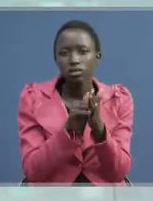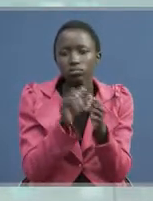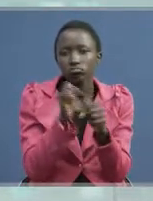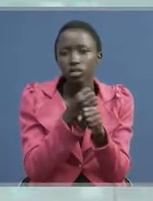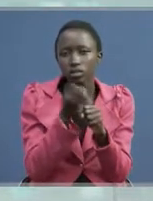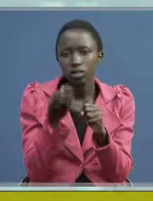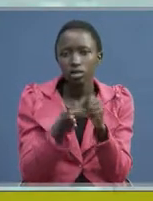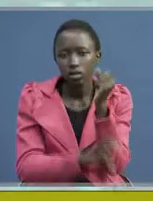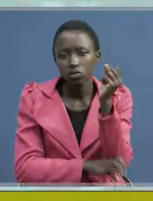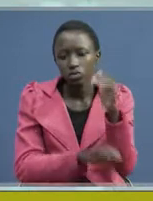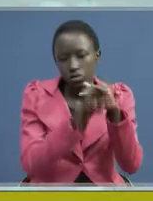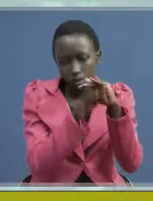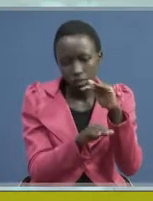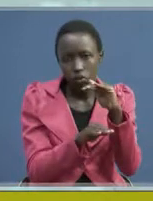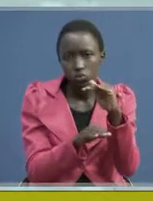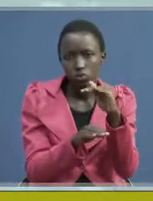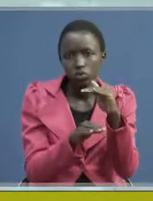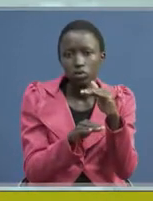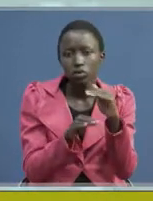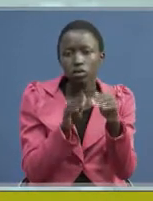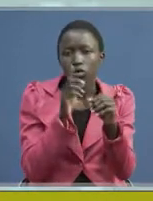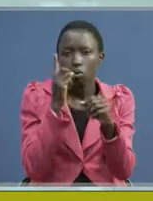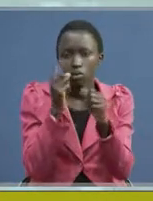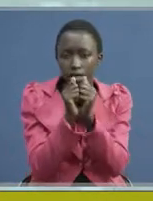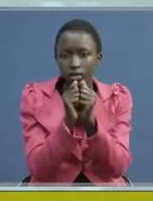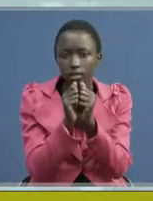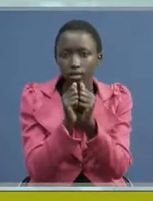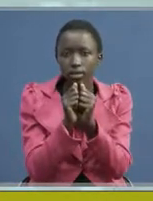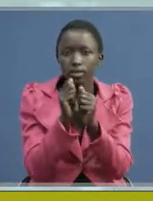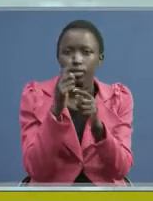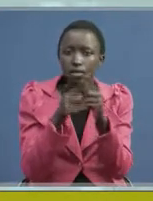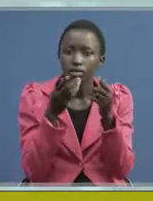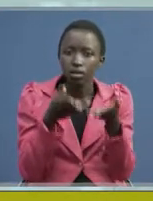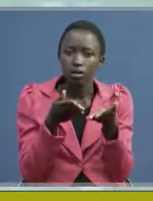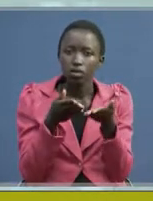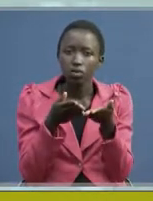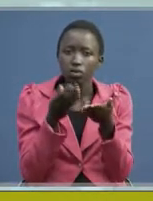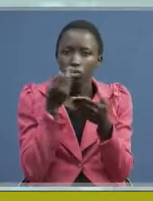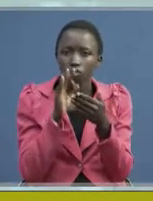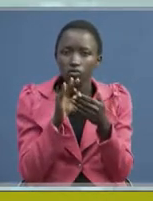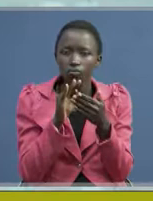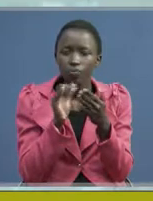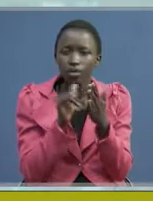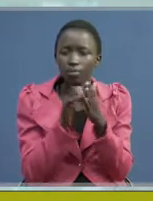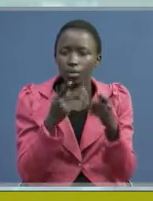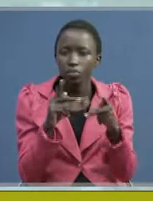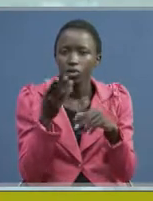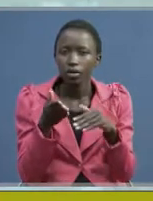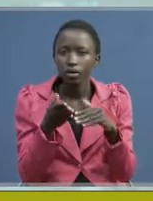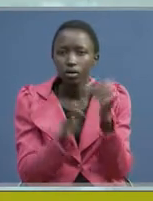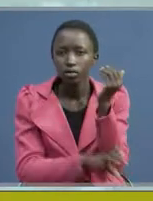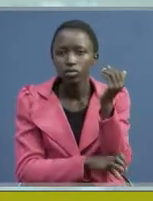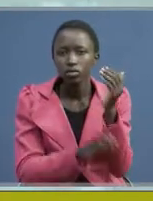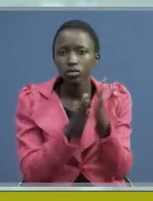zinazozalishwa humu nchini imeendelea kupungua kwa kipindi cha mwongo mmoja, hatua ambayo imepunguza kipato cha wajasiriamali wa humu